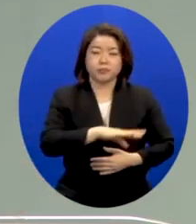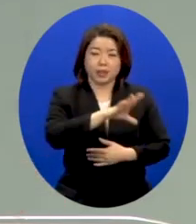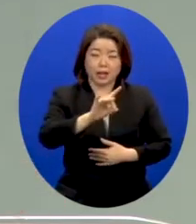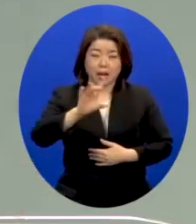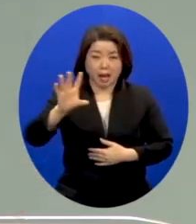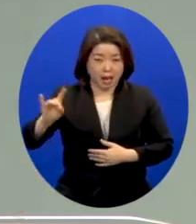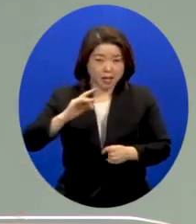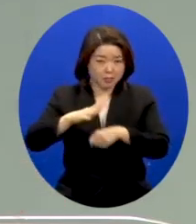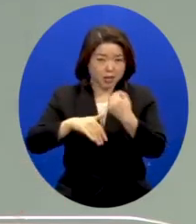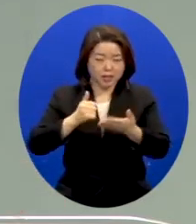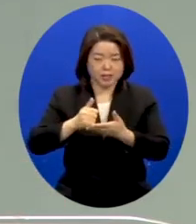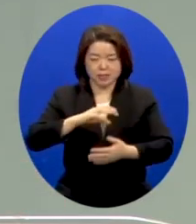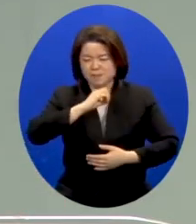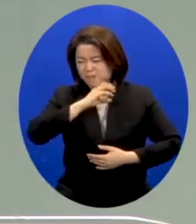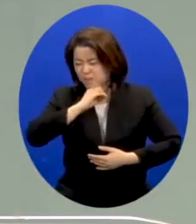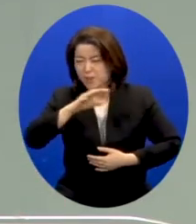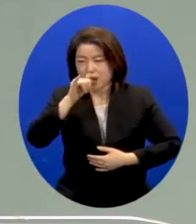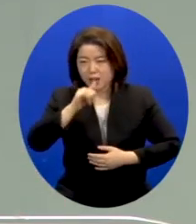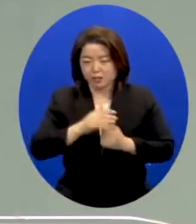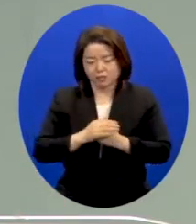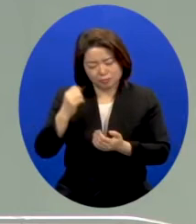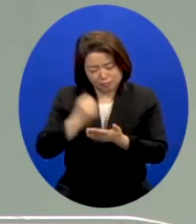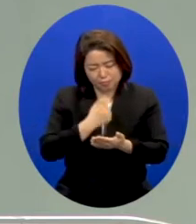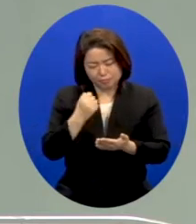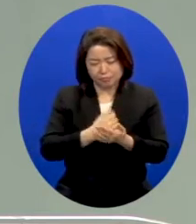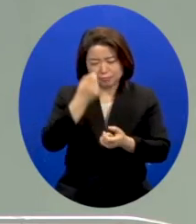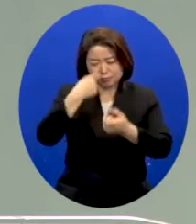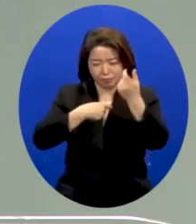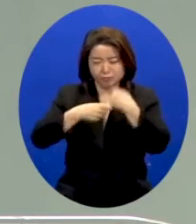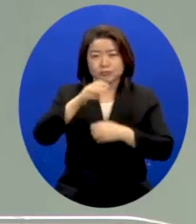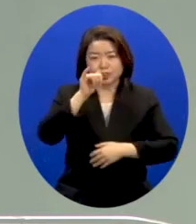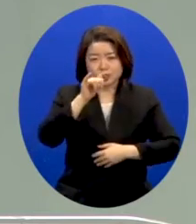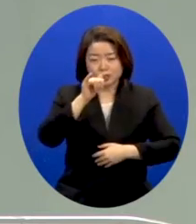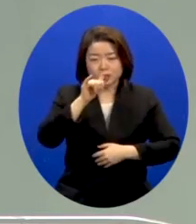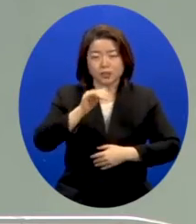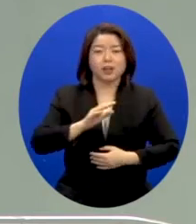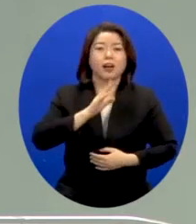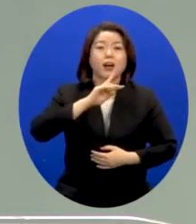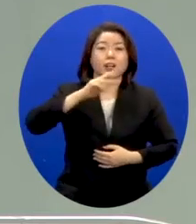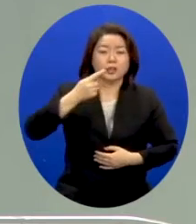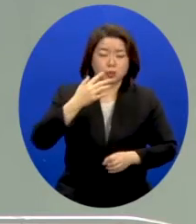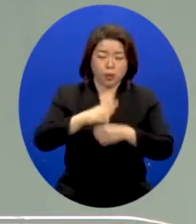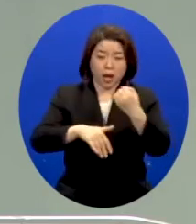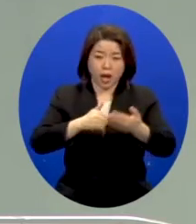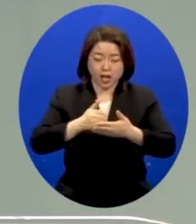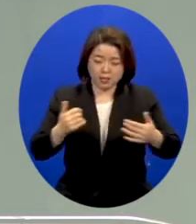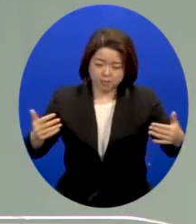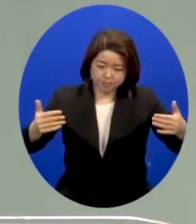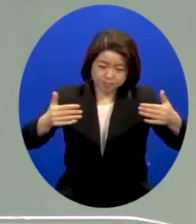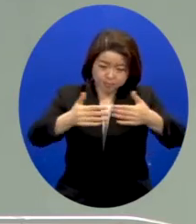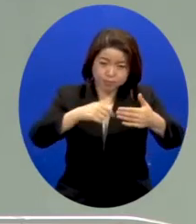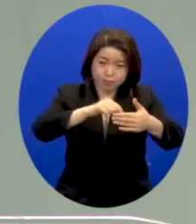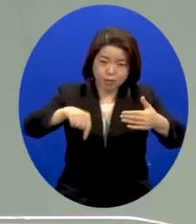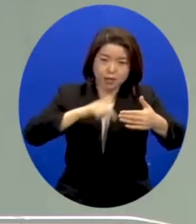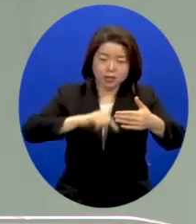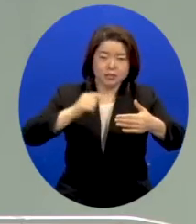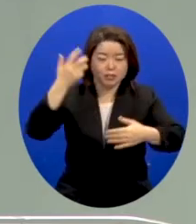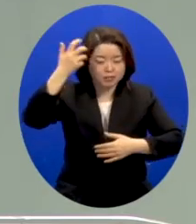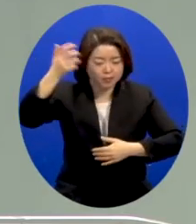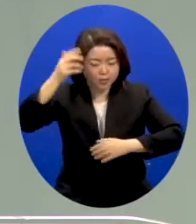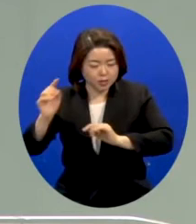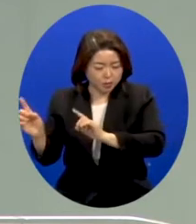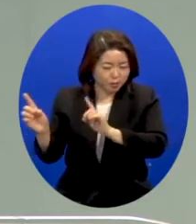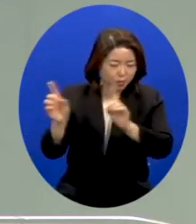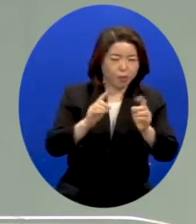하나님께 앙탈 도 하고 너무 서러워서 울기도 하고 그래도 하나님의 품 안에서 영적으로 회복되고